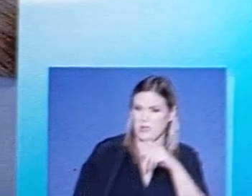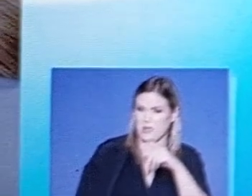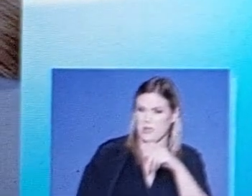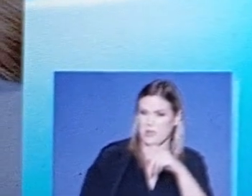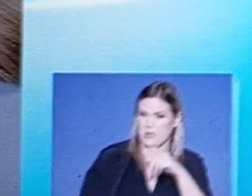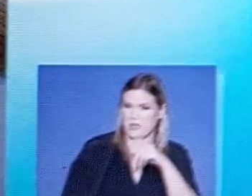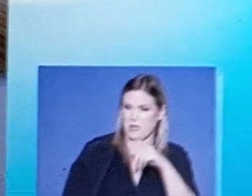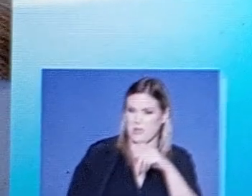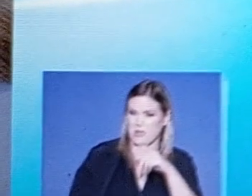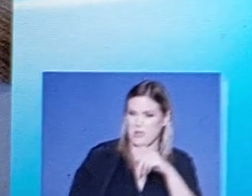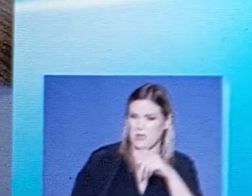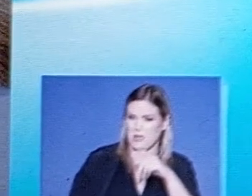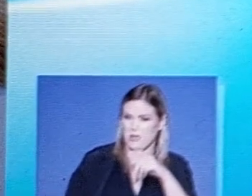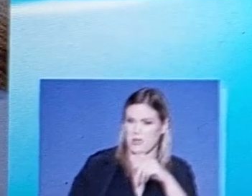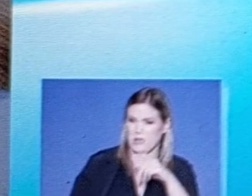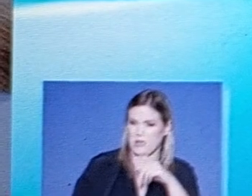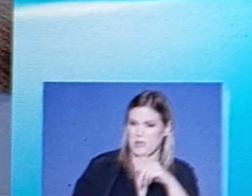maison et...